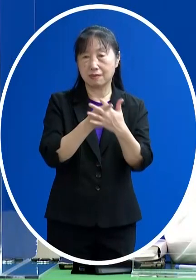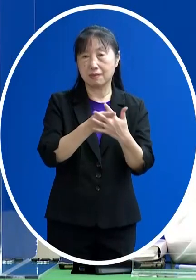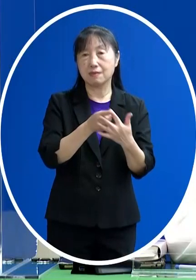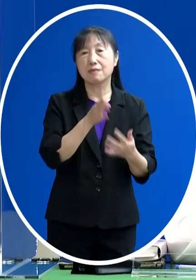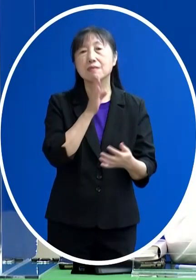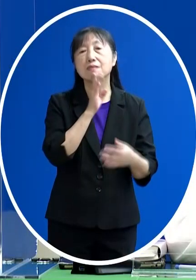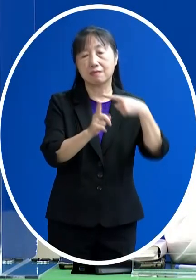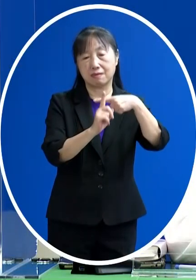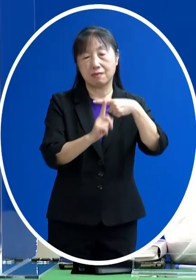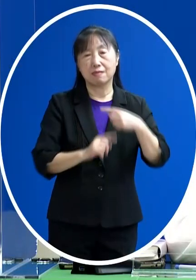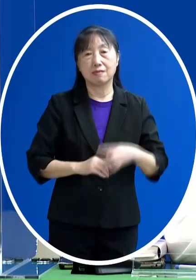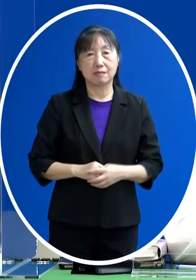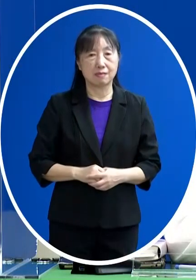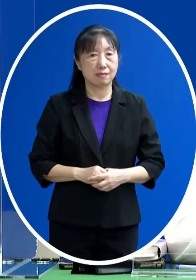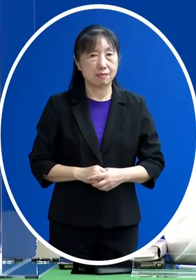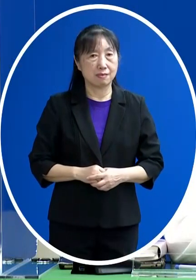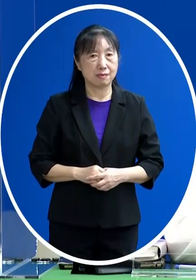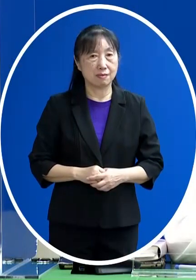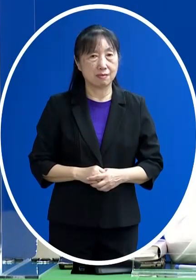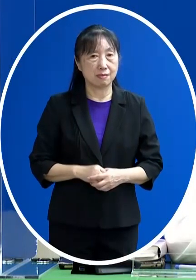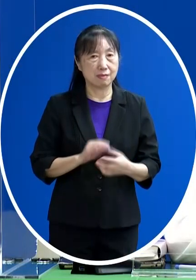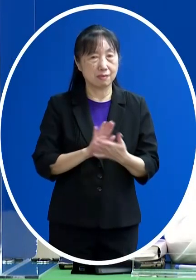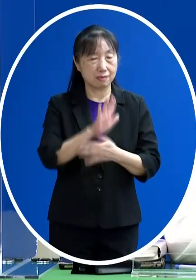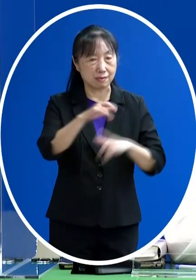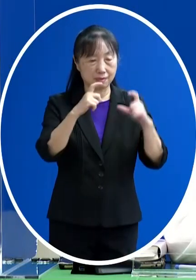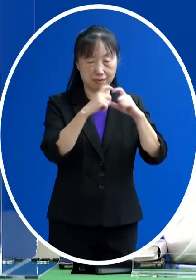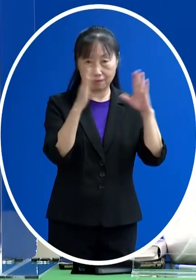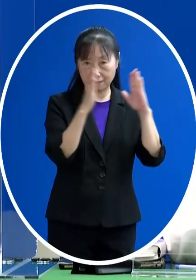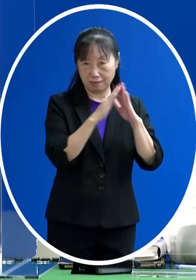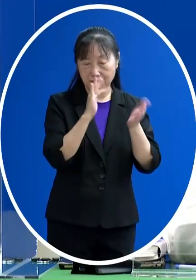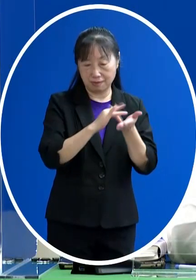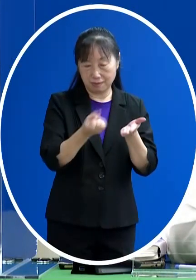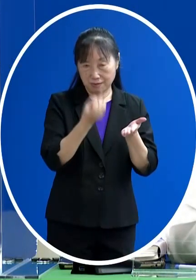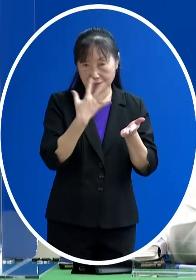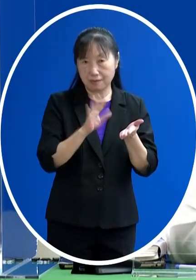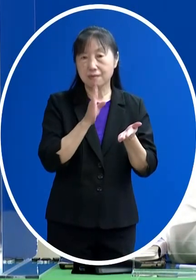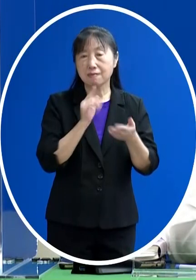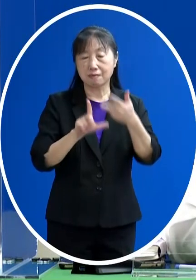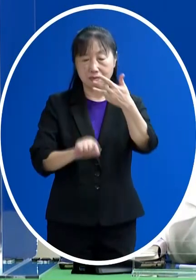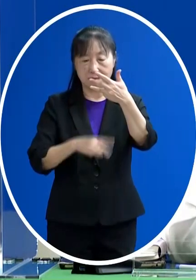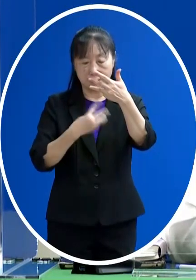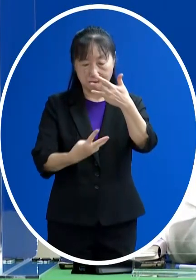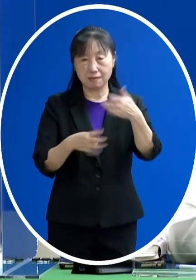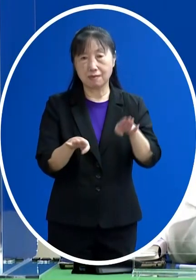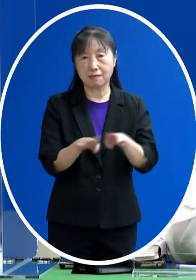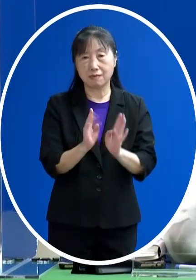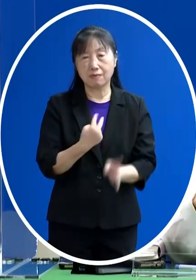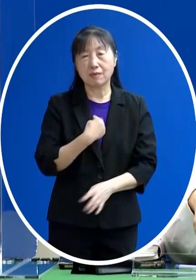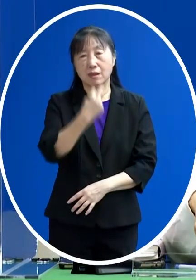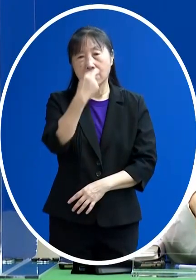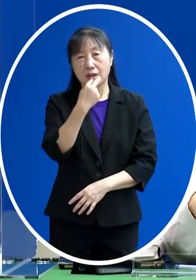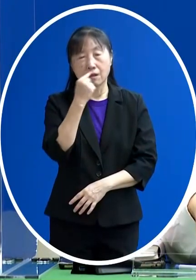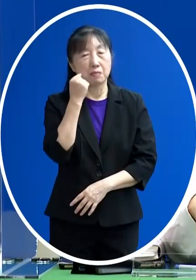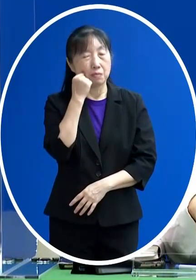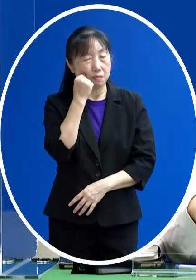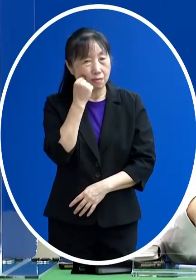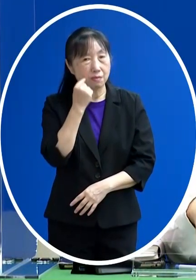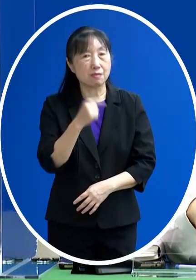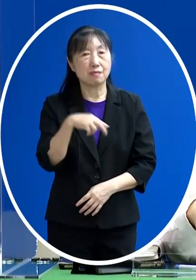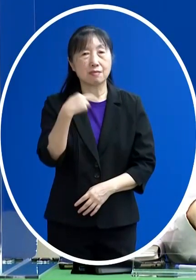阳性哦确诊，那之后是返家服药哦。那不过在8月3号开始有出现呼吸困难、有杂音